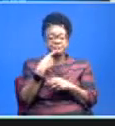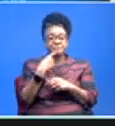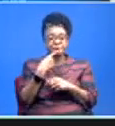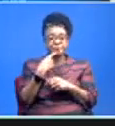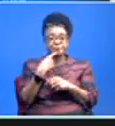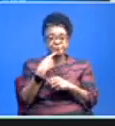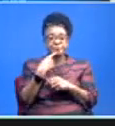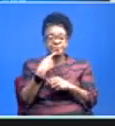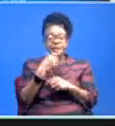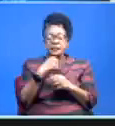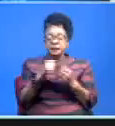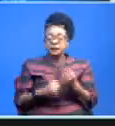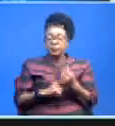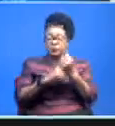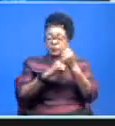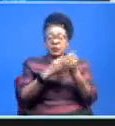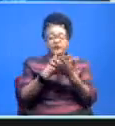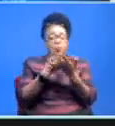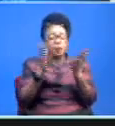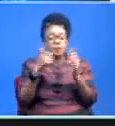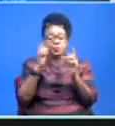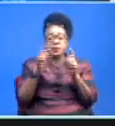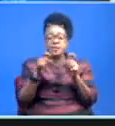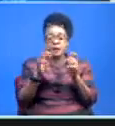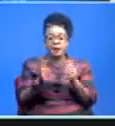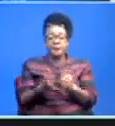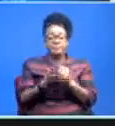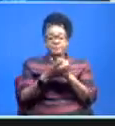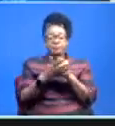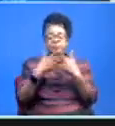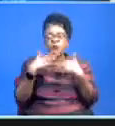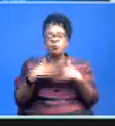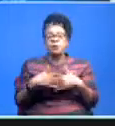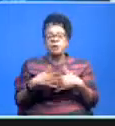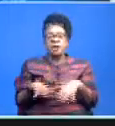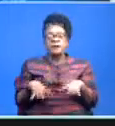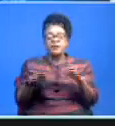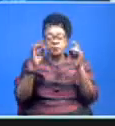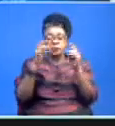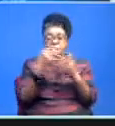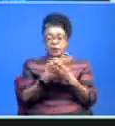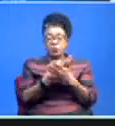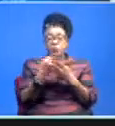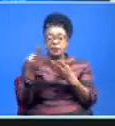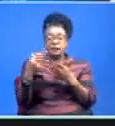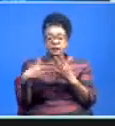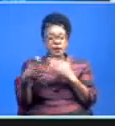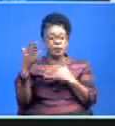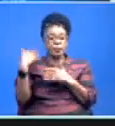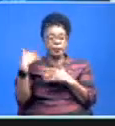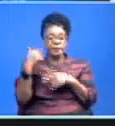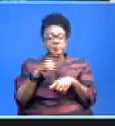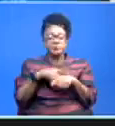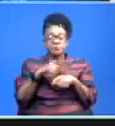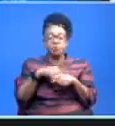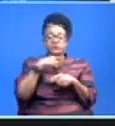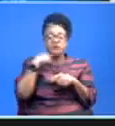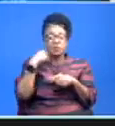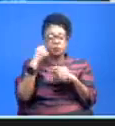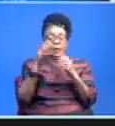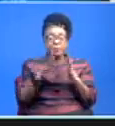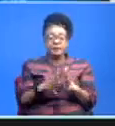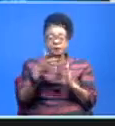alisimama na kila mmoja aliyetaka usaidizi wake. Mwili wake Mumbua ulipatikana wiki tatu zilizopita baada ya kuuawa na mtu